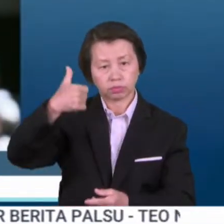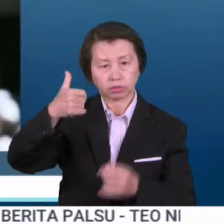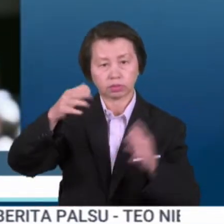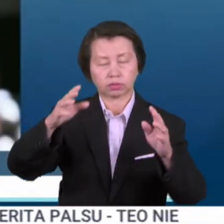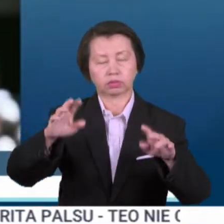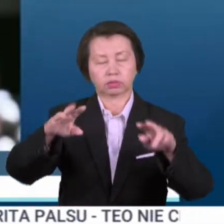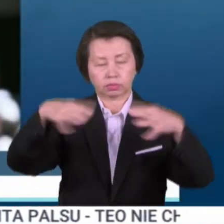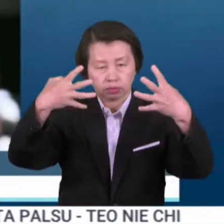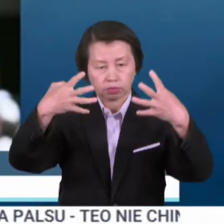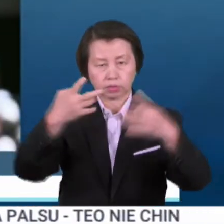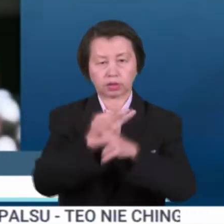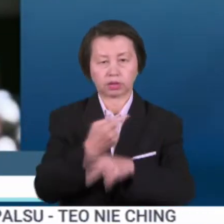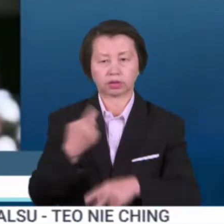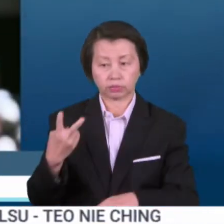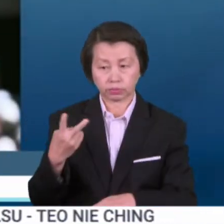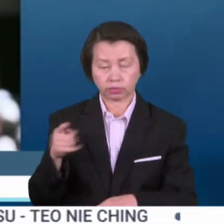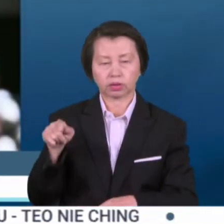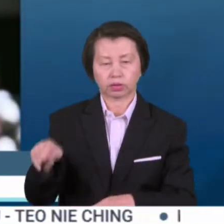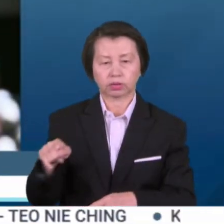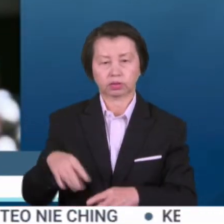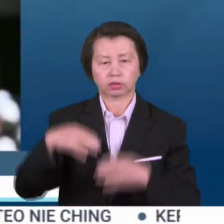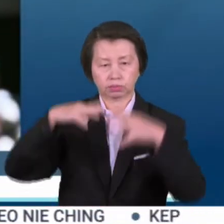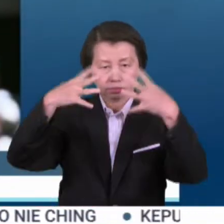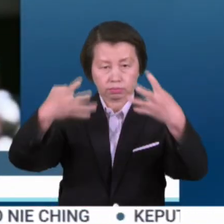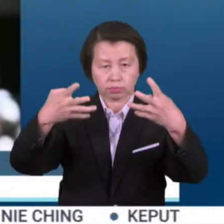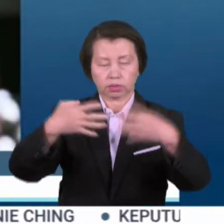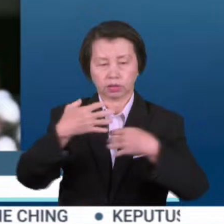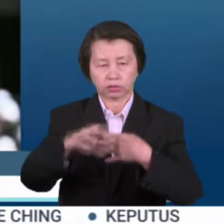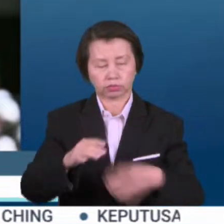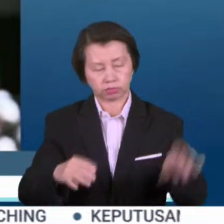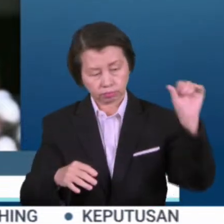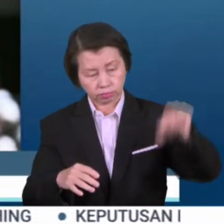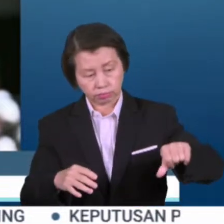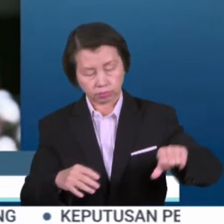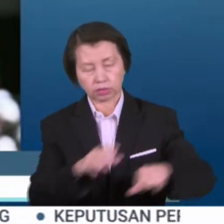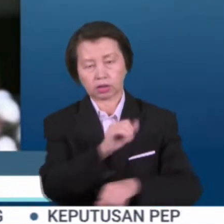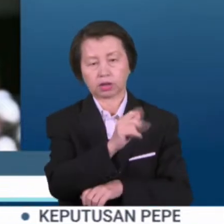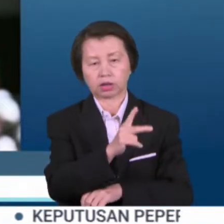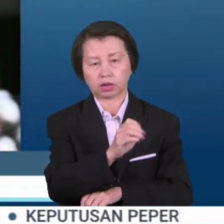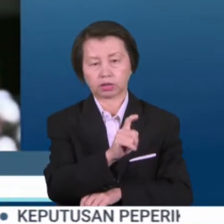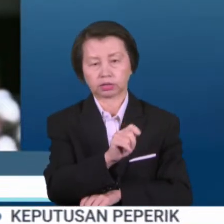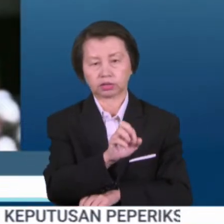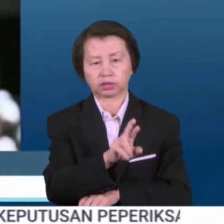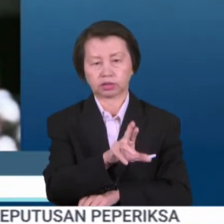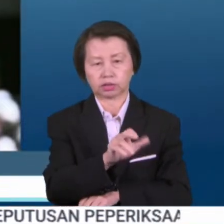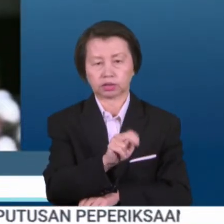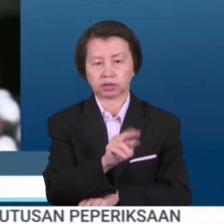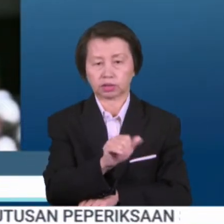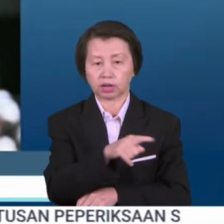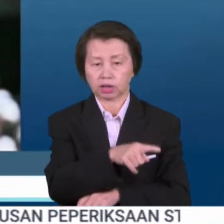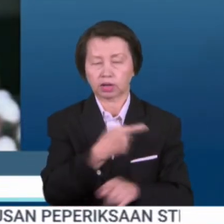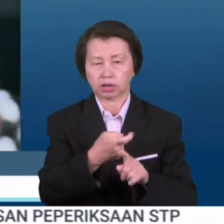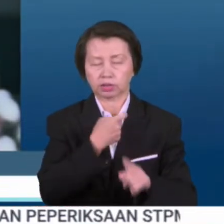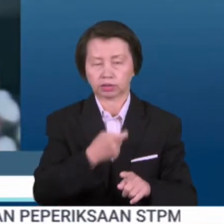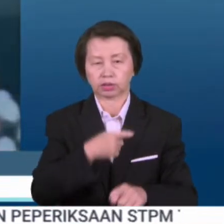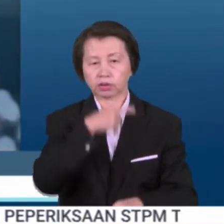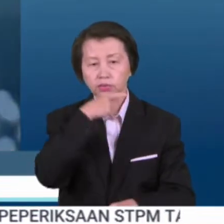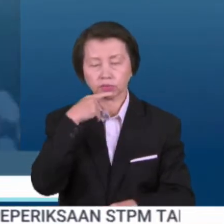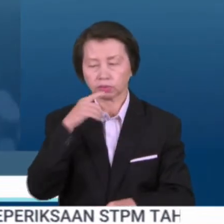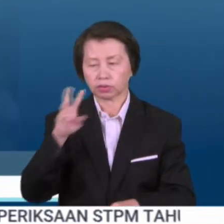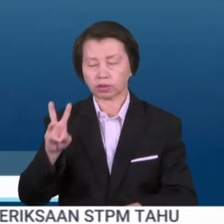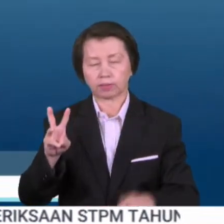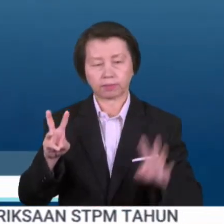suku akhir buat kali kedua Sabah Lengka melangkah ke suku akhir selepas menyingkirkan akatarina Alexander drova dari Rusia